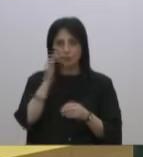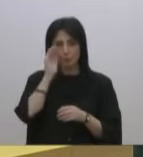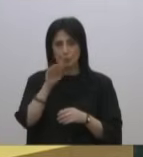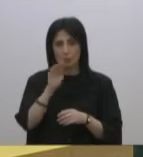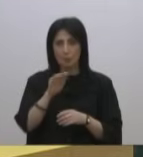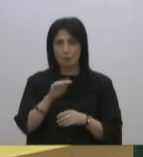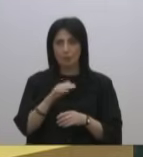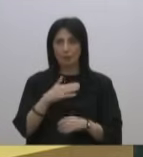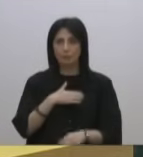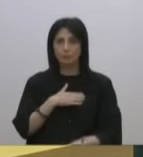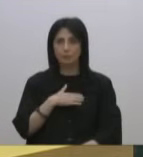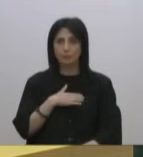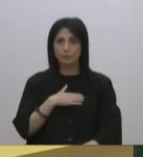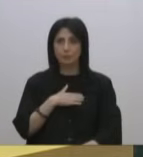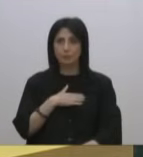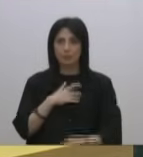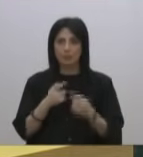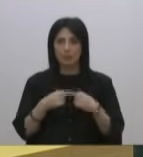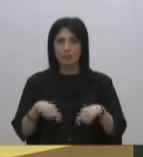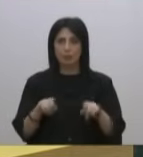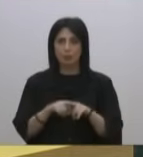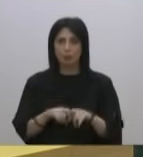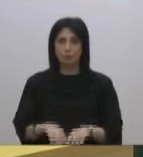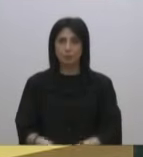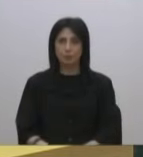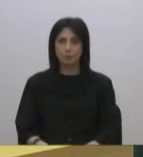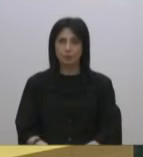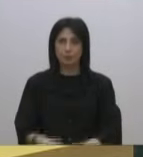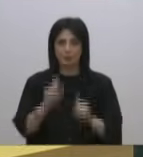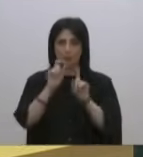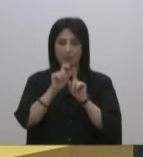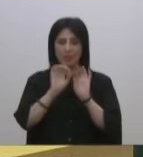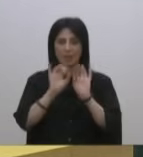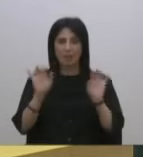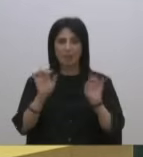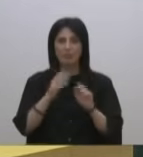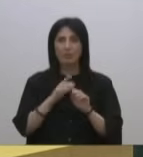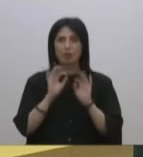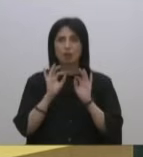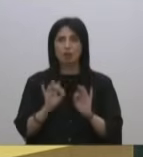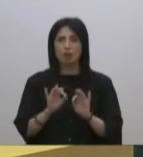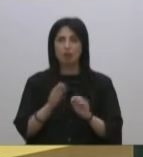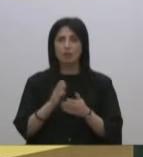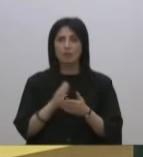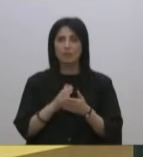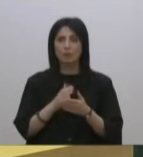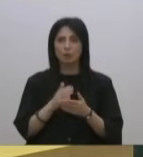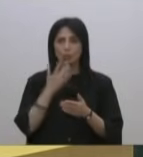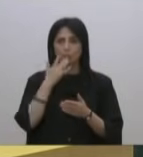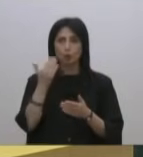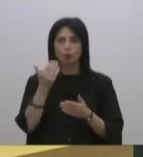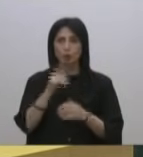შევახსენო ჩვენ საზოგადოებას, ტერმინთან დაკავშირებით, რამდენად სწორი არისო